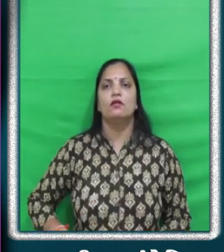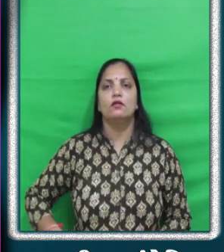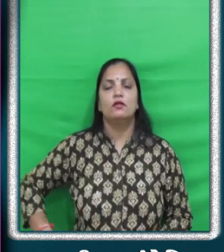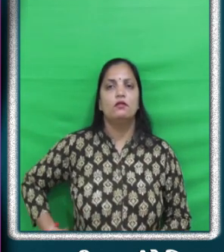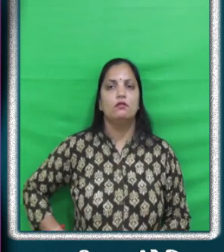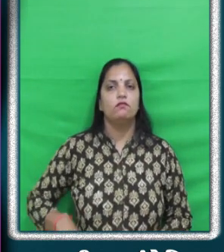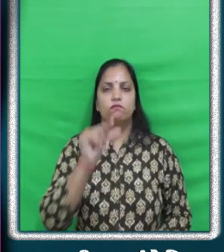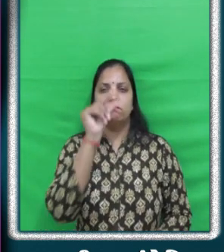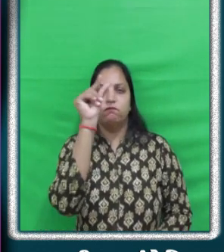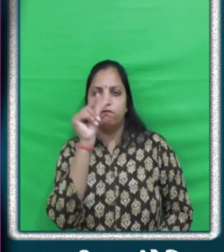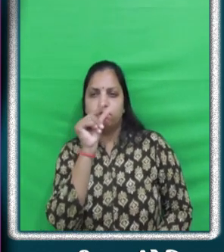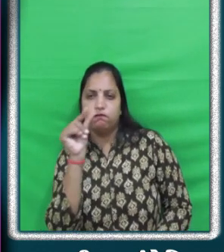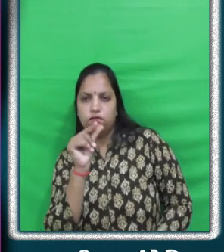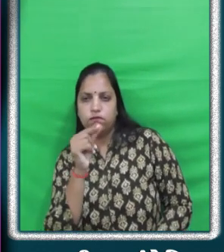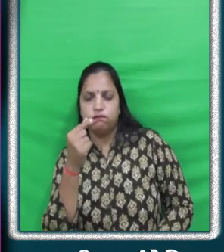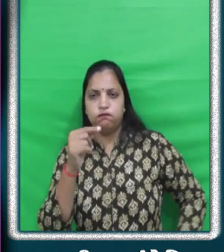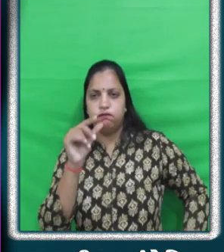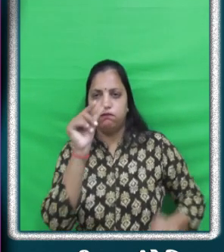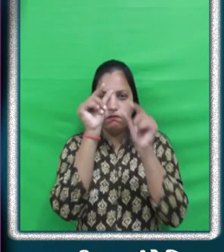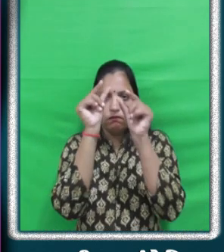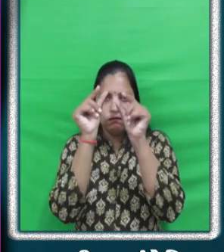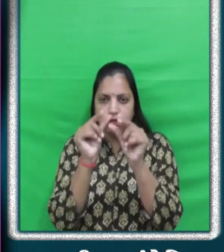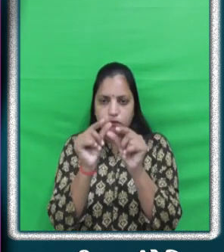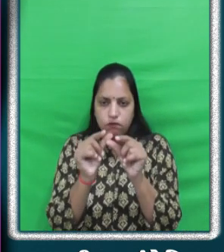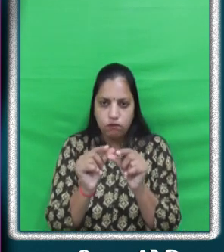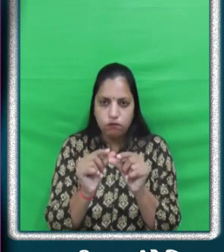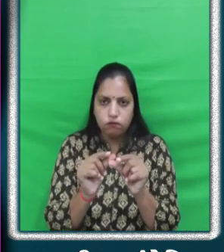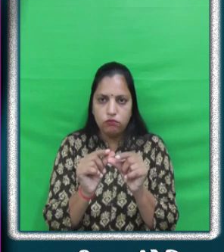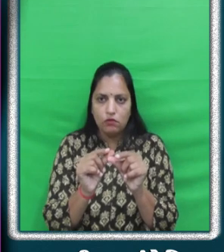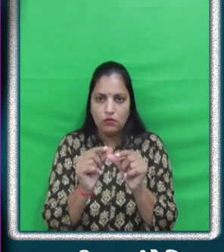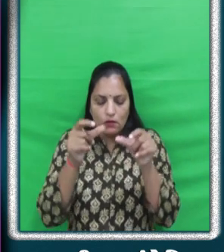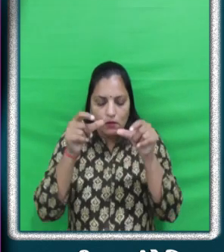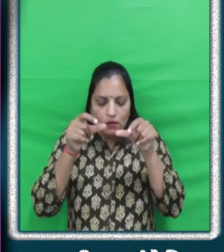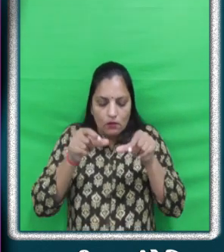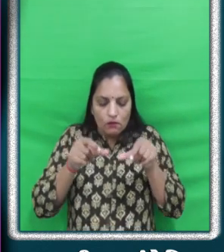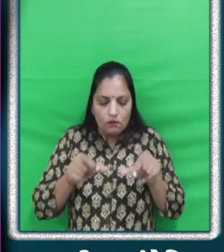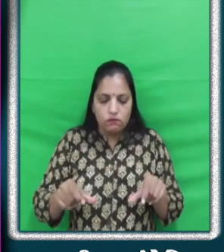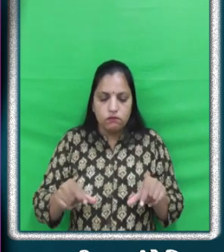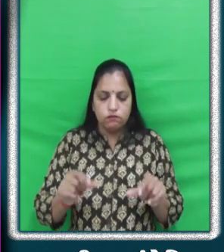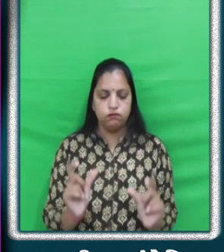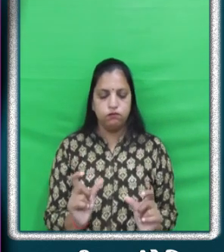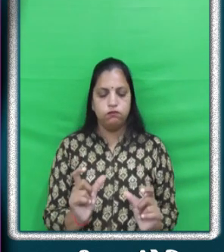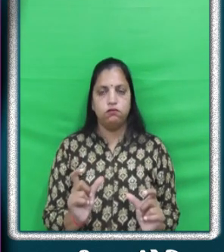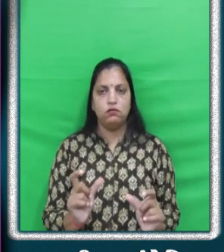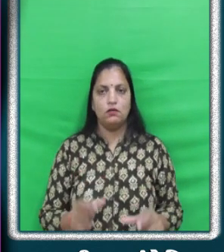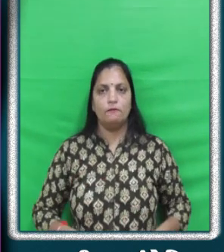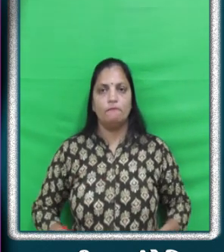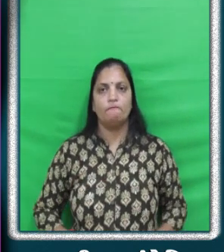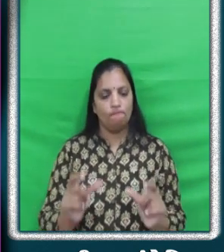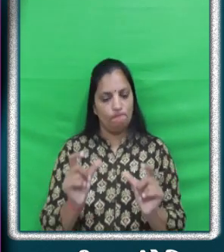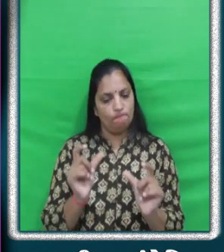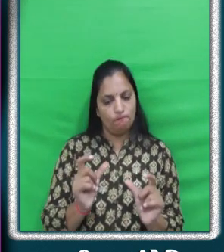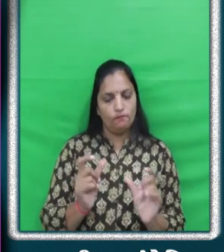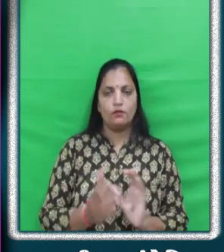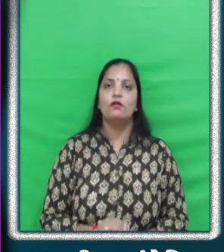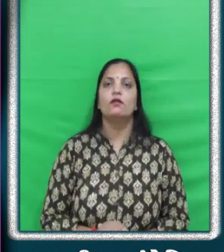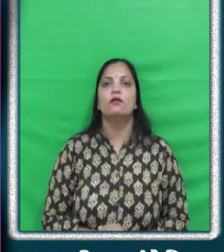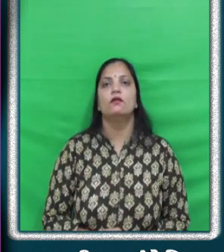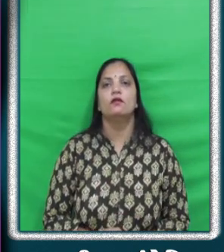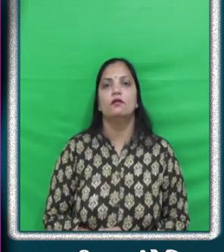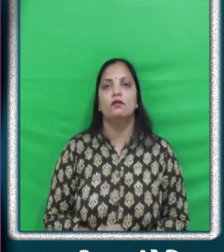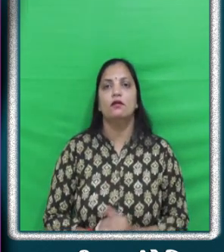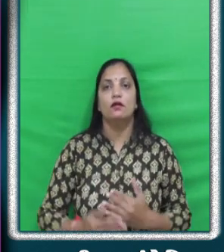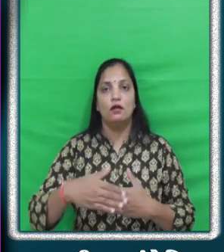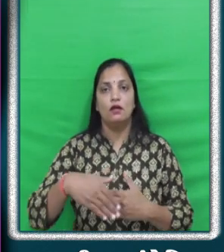જે કરોડરજ્જુ છે તેની પાર્શ્વ બાજુમાં બાજુએ જે આ મૂત્રપિંડ છે તેનું સ્થાન આવેલું છે, સહેજ પાછળની